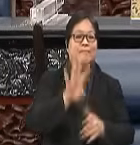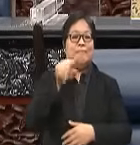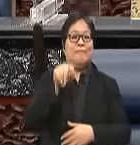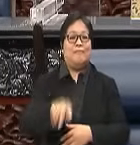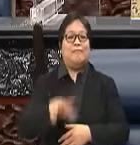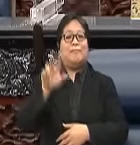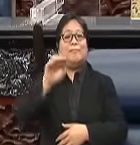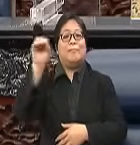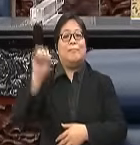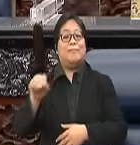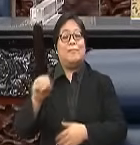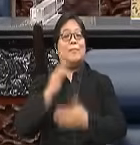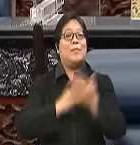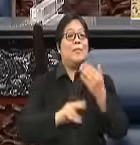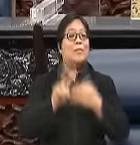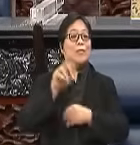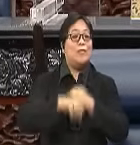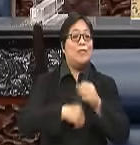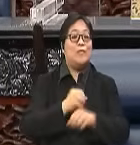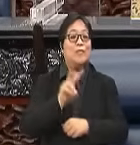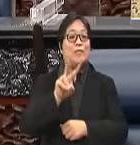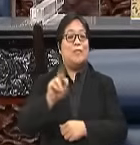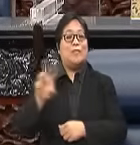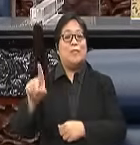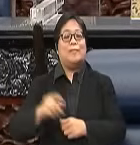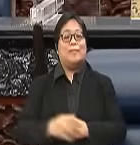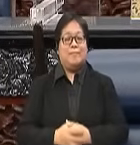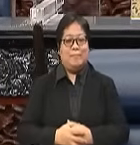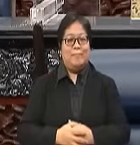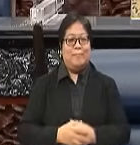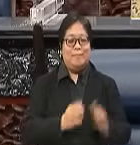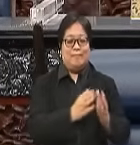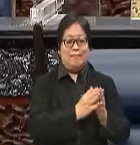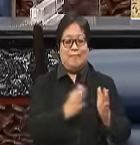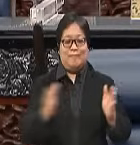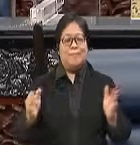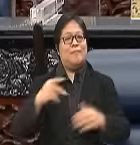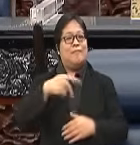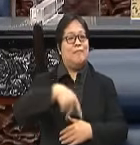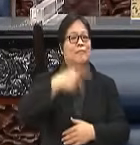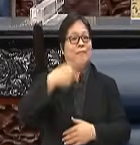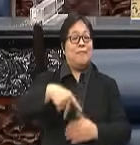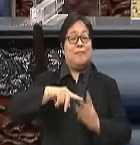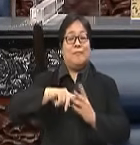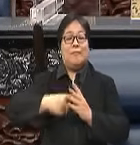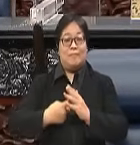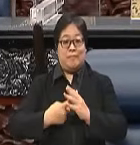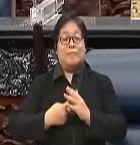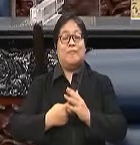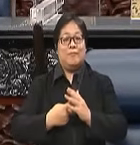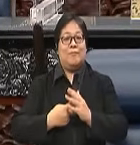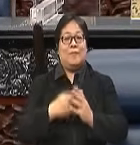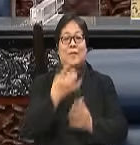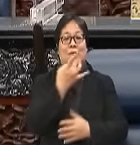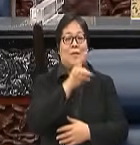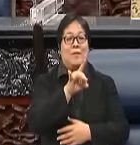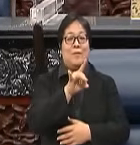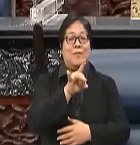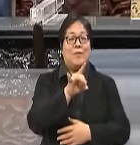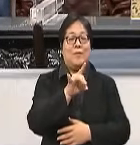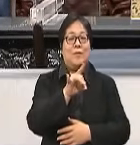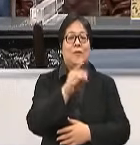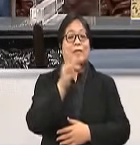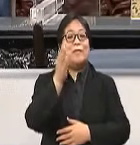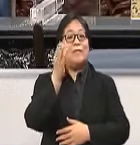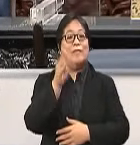plan 300 pada suku ke-21 sepanjang tembok pelaksana TV pemula di pada 1820